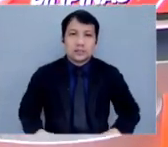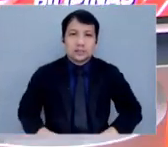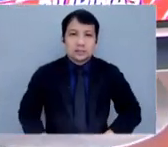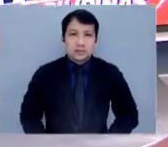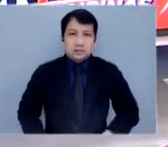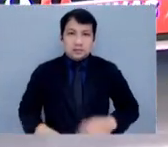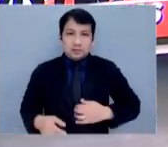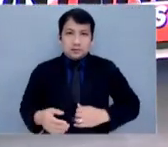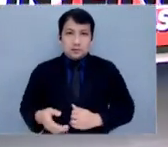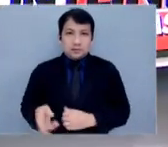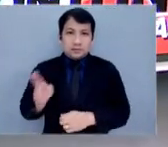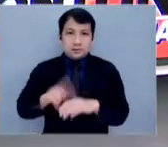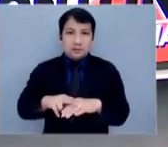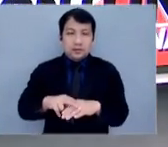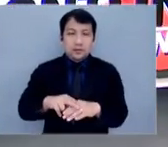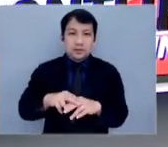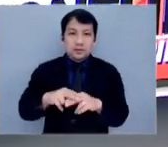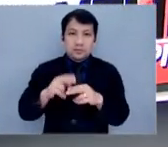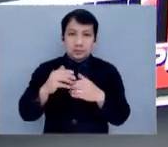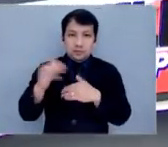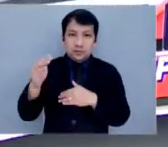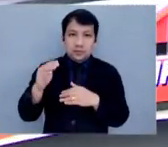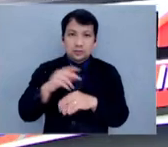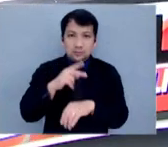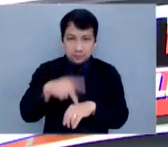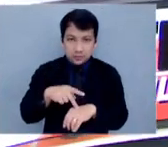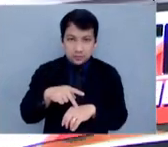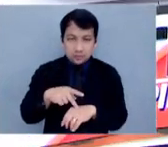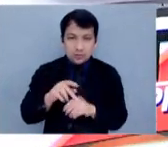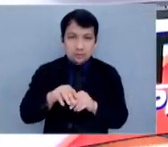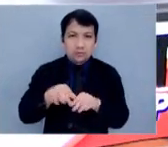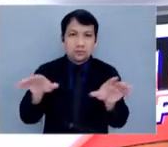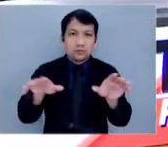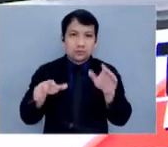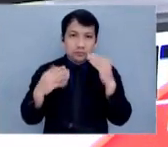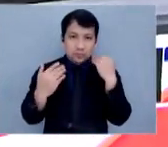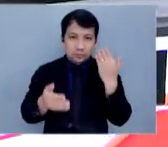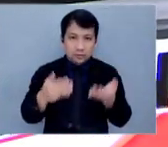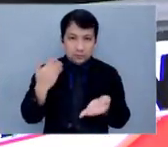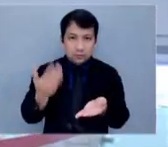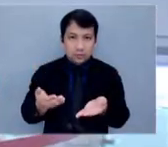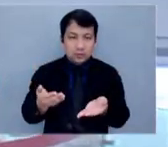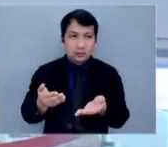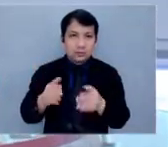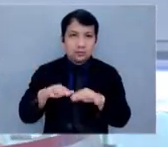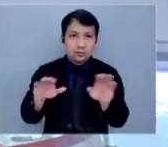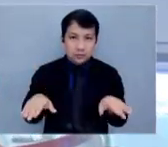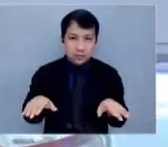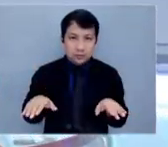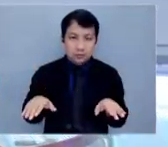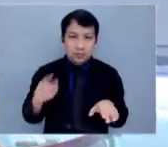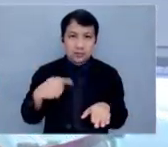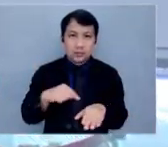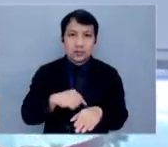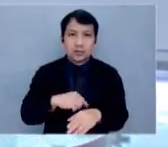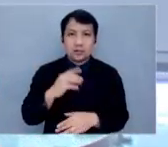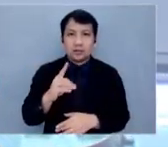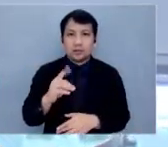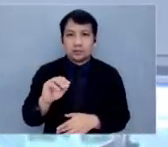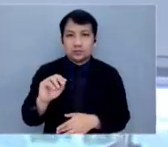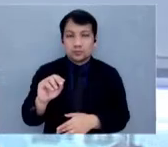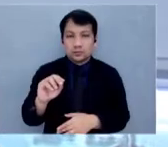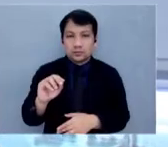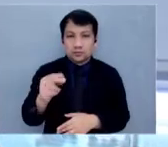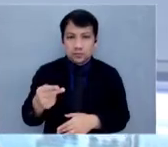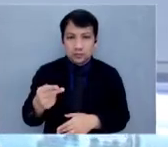pertussis o whooping cough sa bansa at lahat ng namatay sa sakit, mga bata. Ayon sa Department of Health, nakaapekto